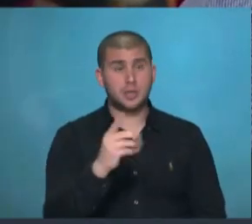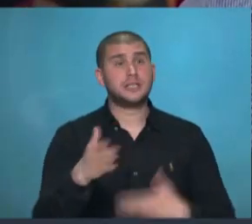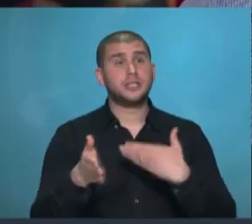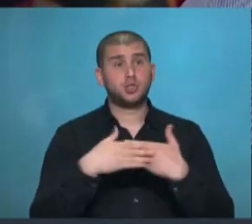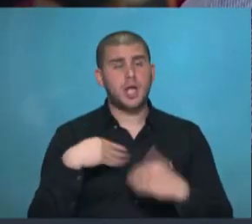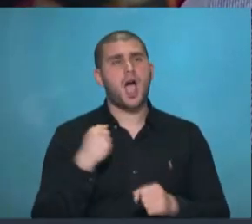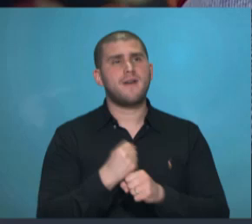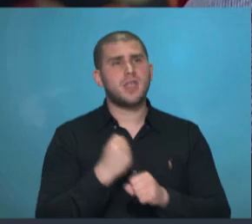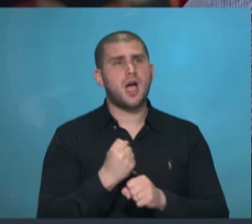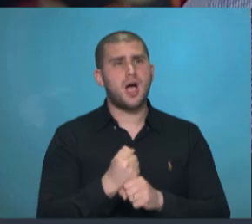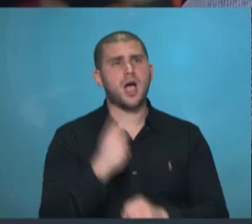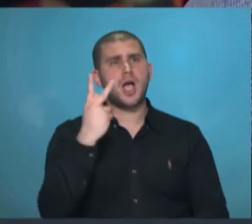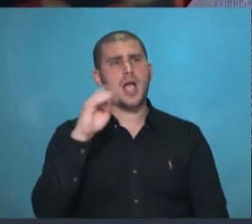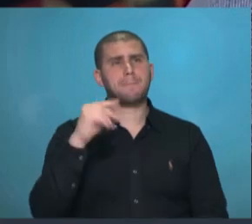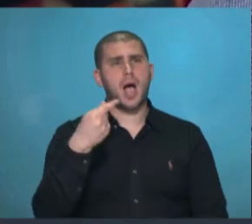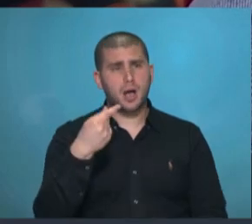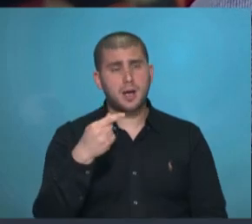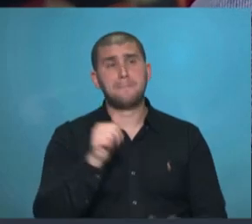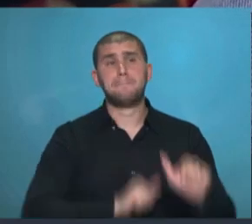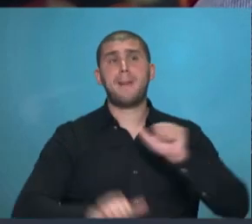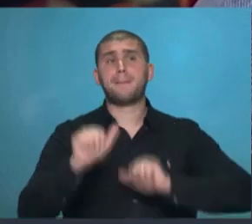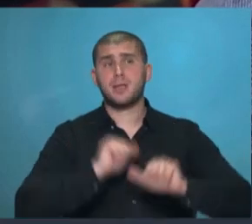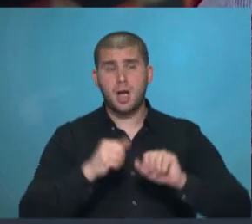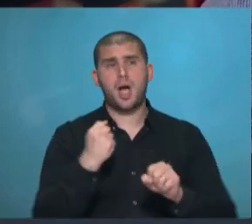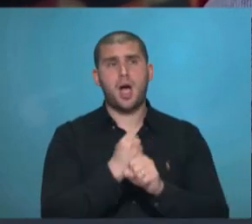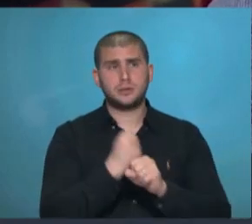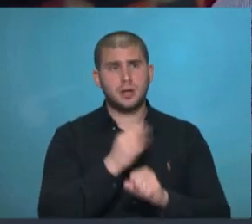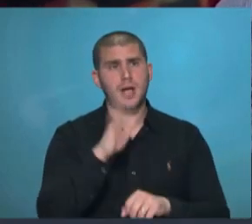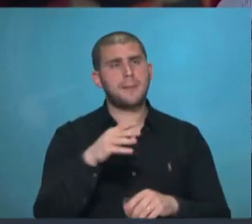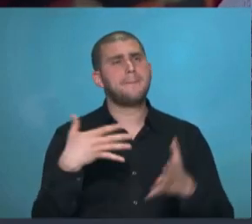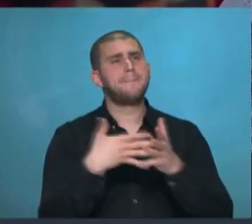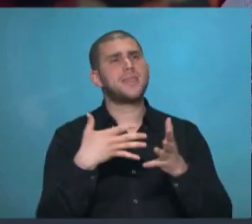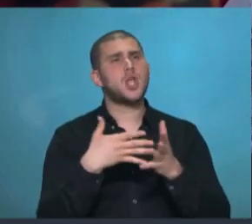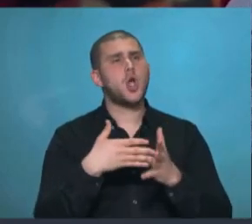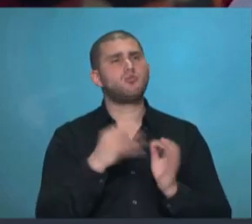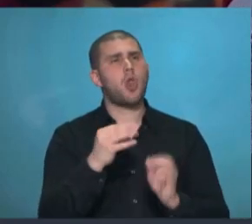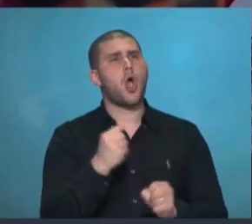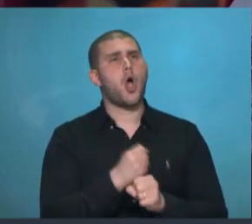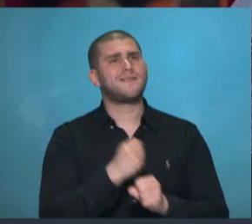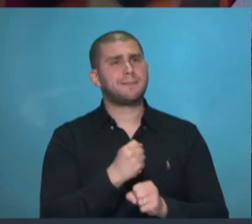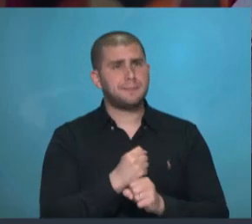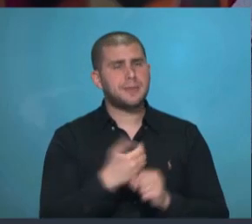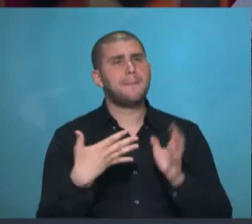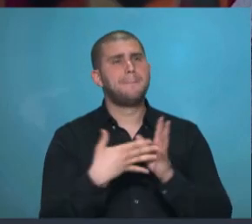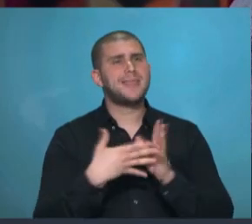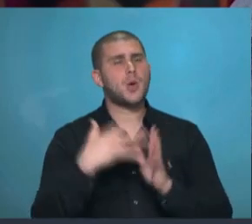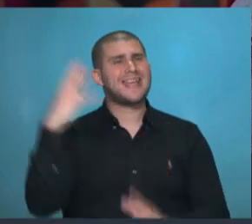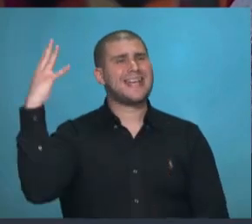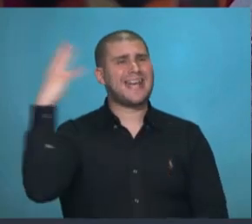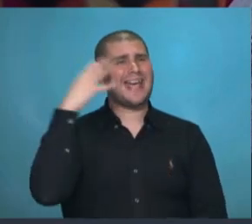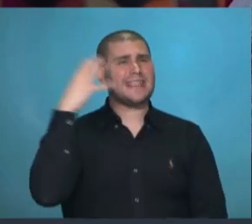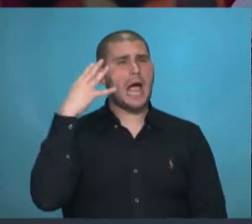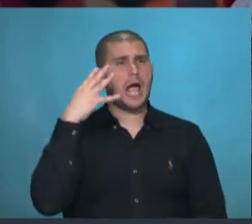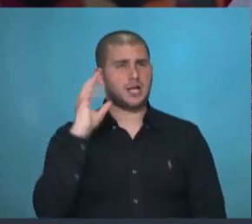עבדה בקמאג, במעבדה שהיא עשתה את הבדיקות לעובדים, את הבדיקות הקרינה